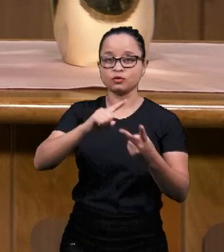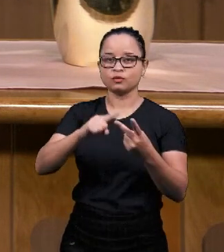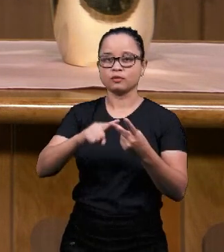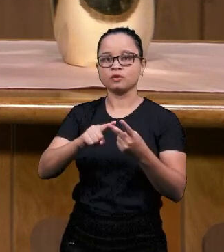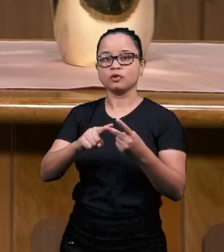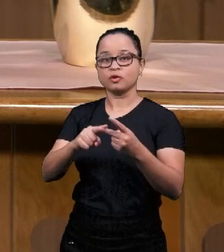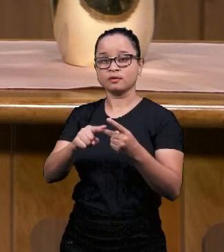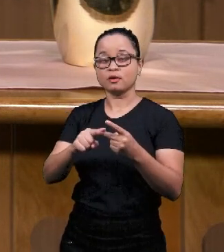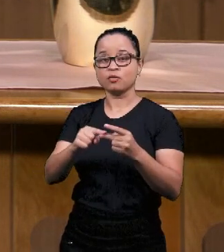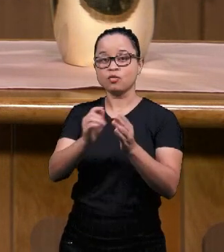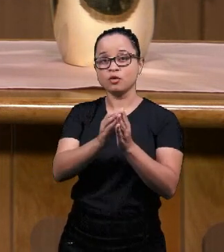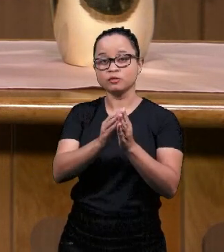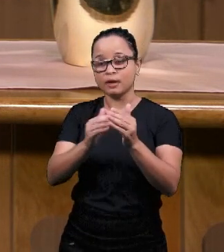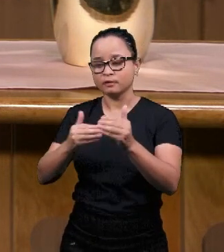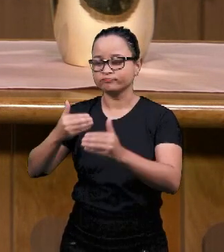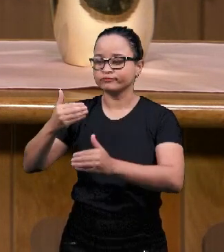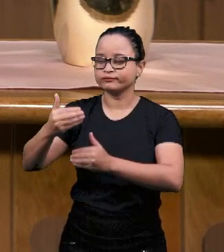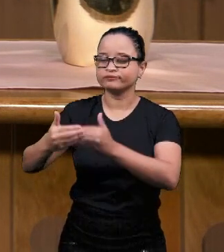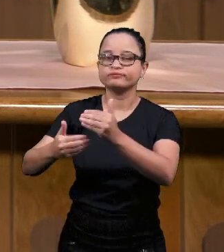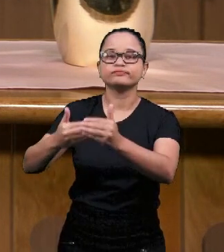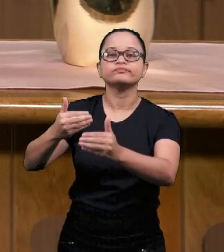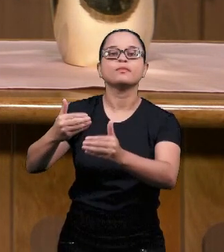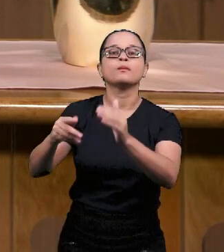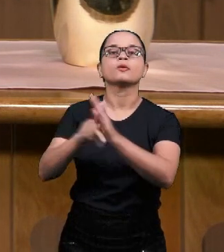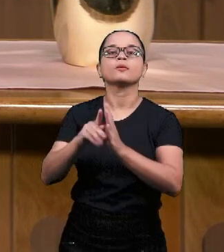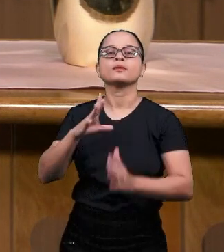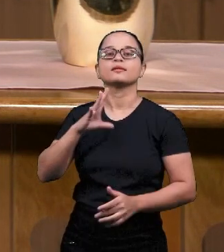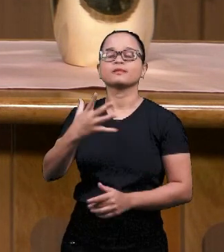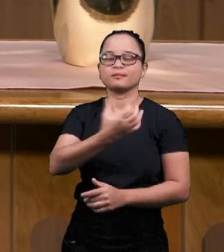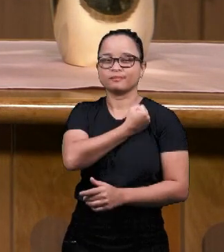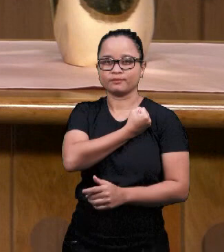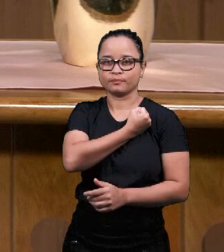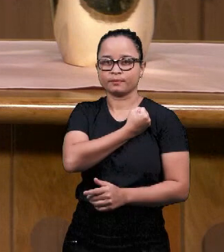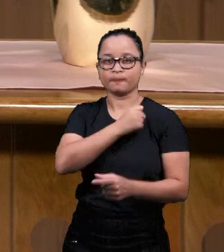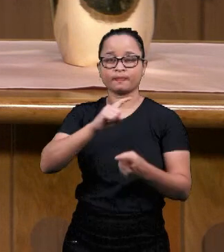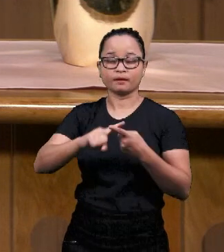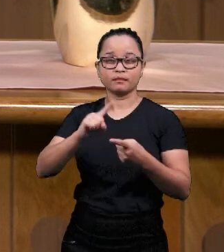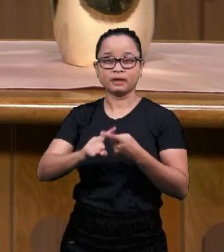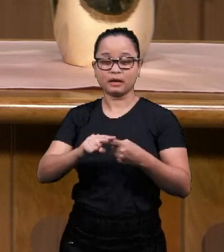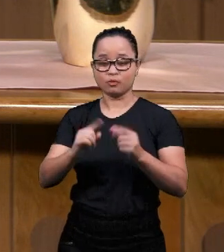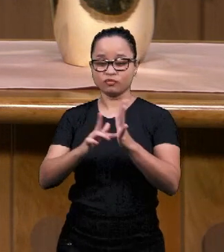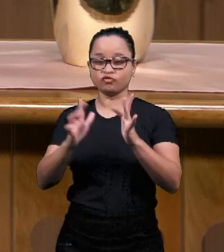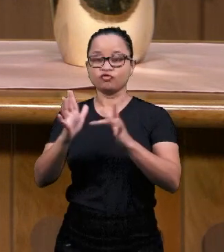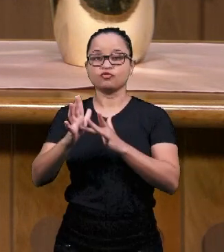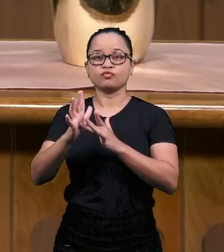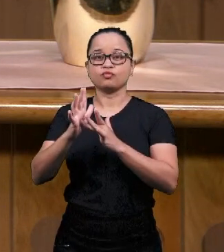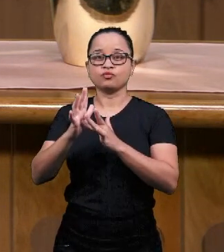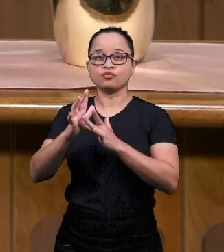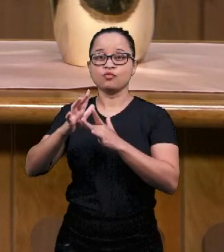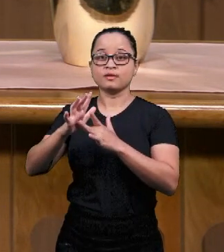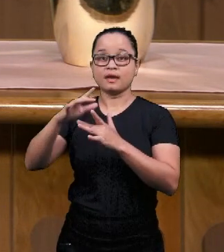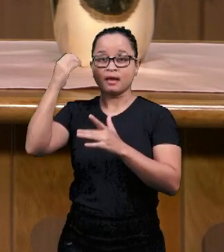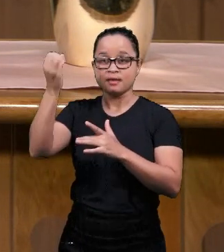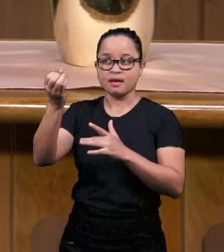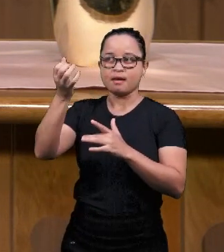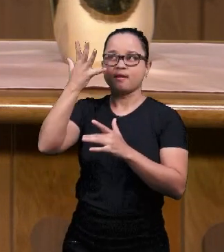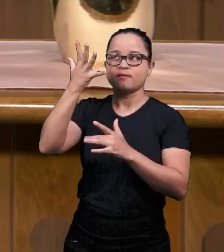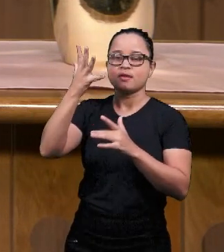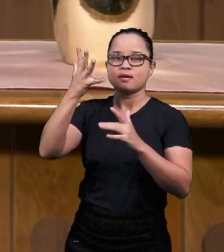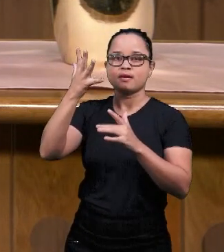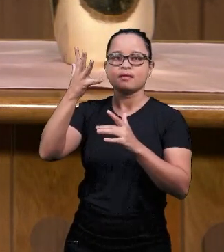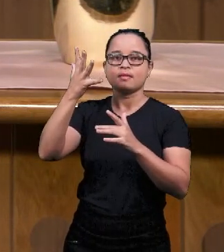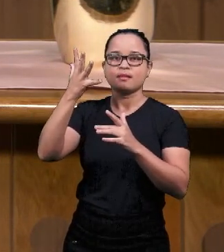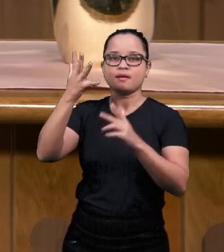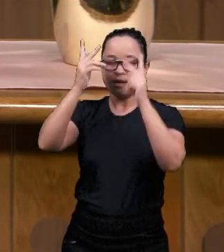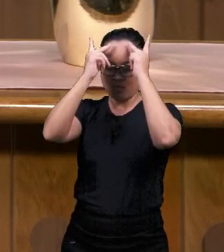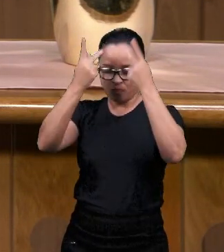потом начинается процесс. В акте спасения, когда Иисус открывается человеку, этот момент, когда человек